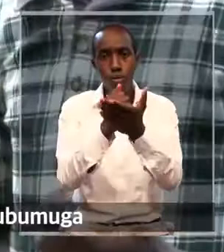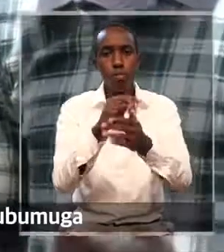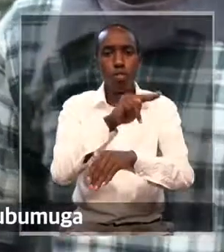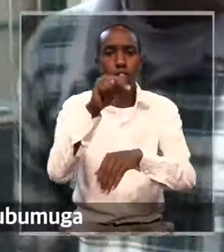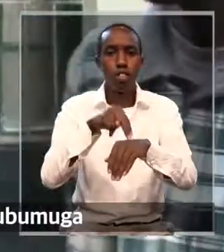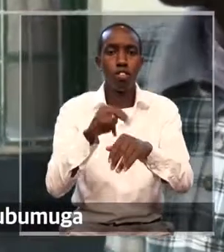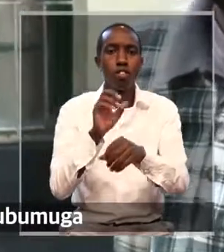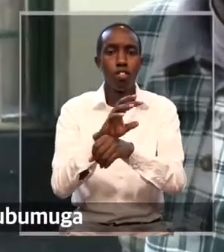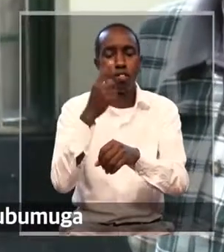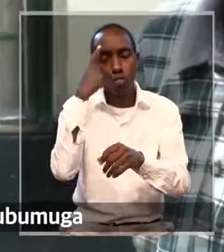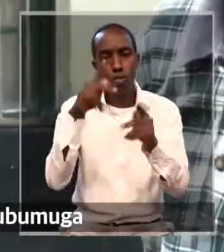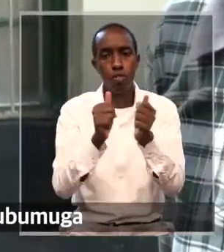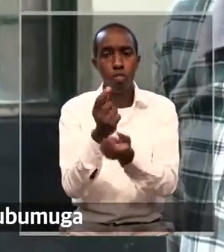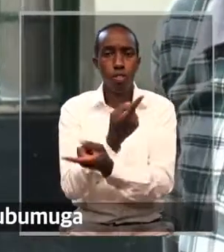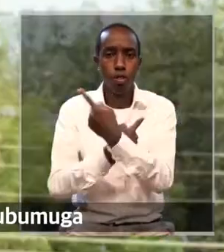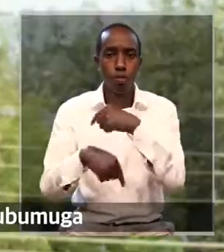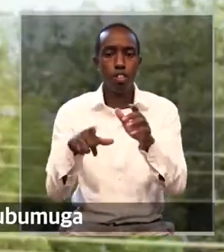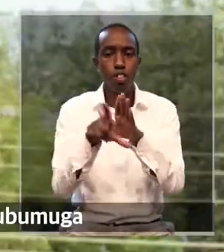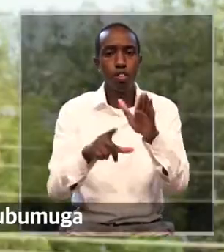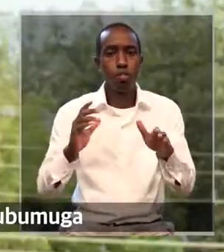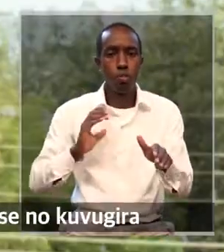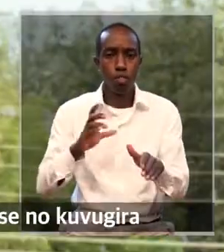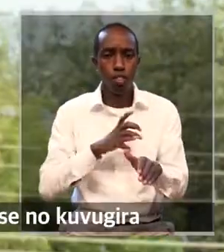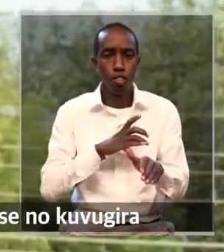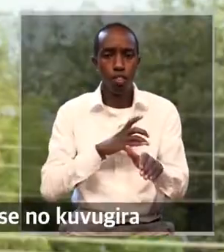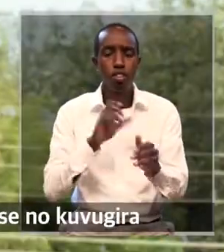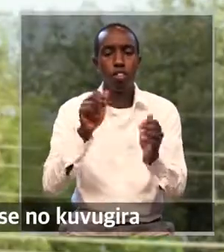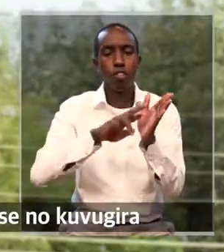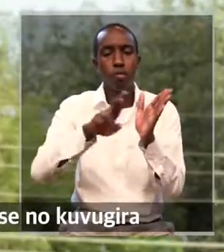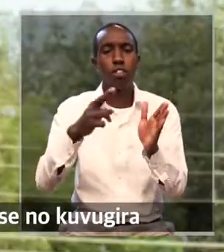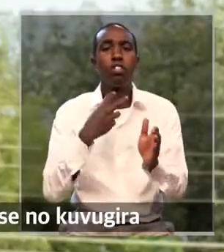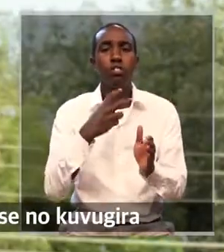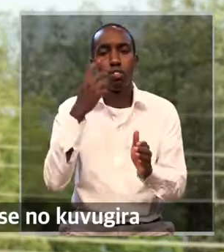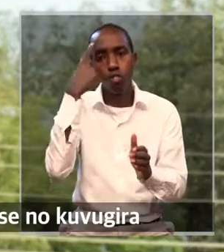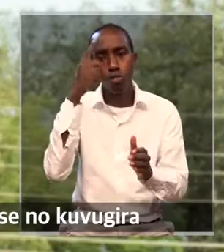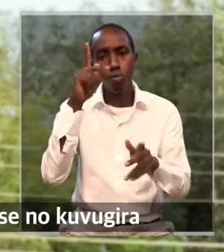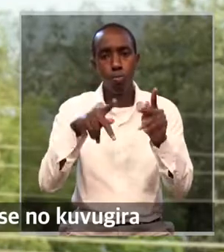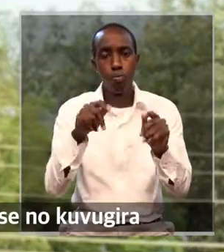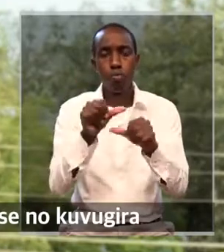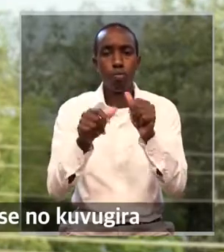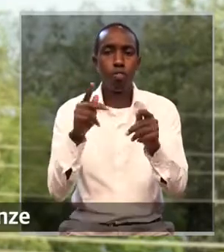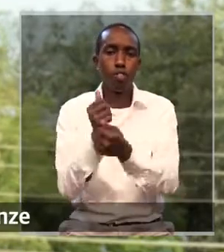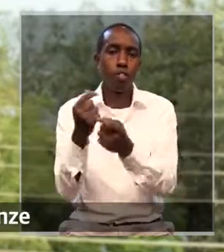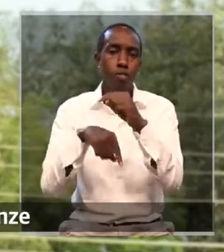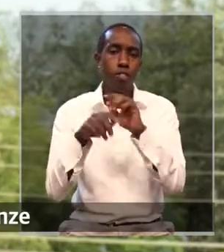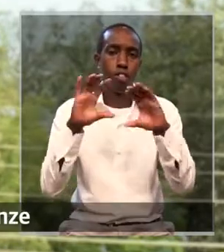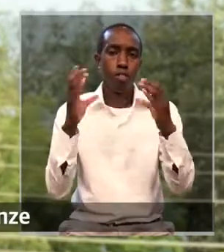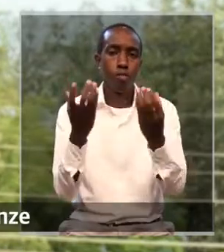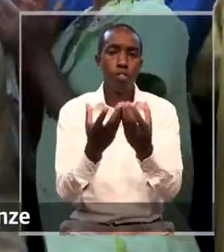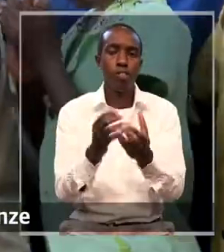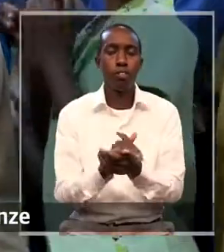the National Council of People with Disabilities, their local committees, to represent the voice of their constituents in their